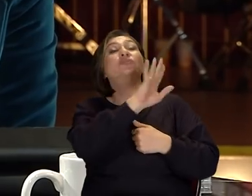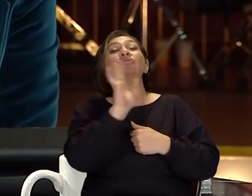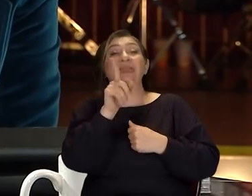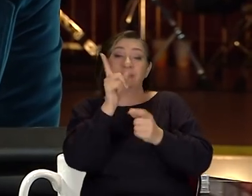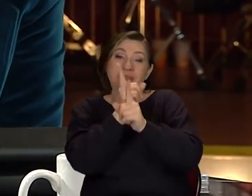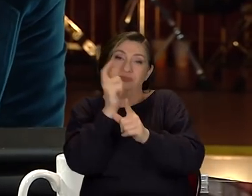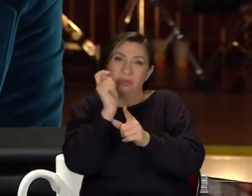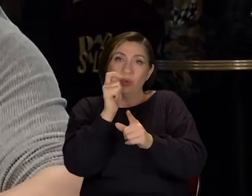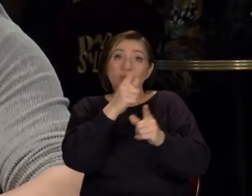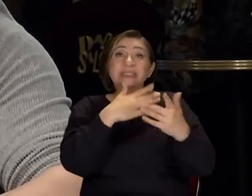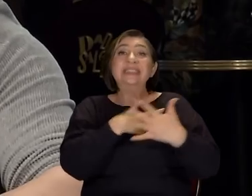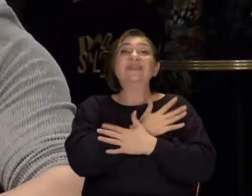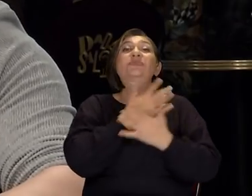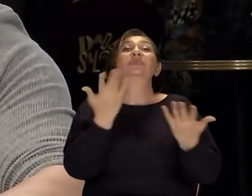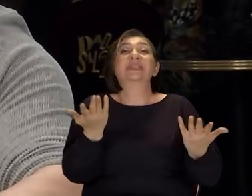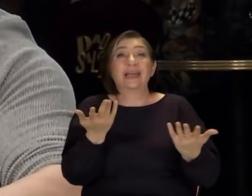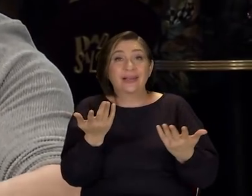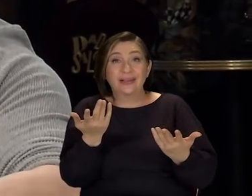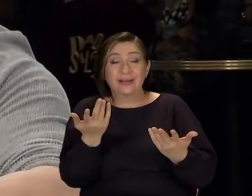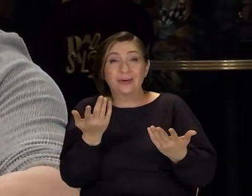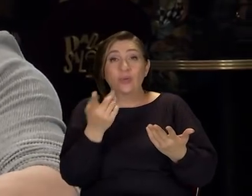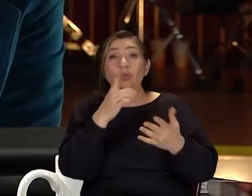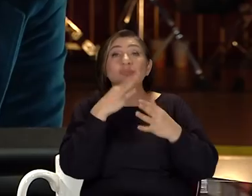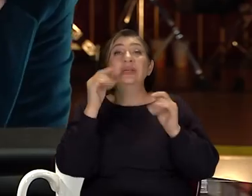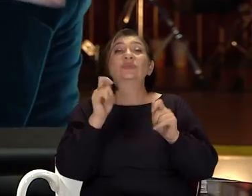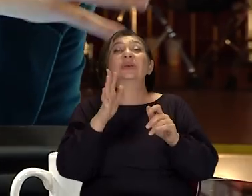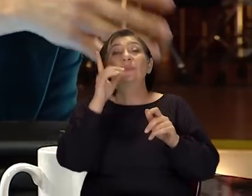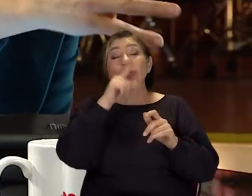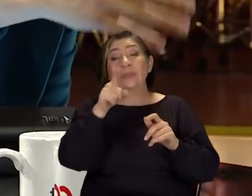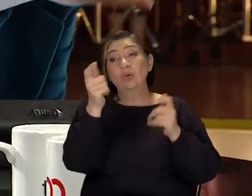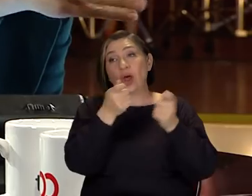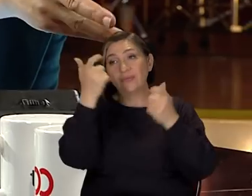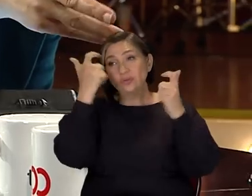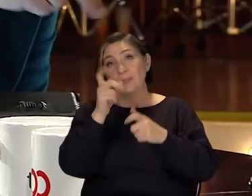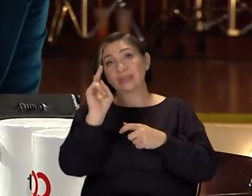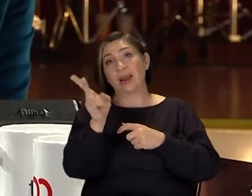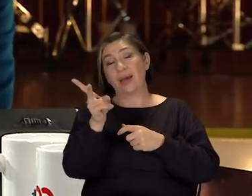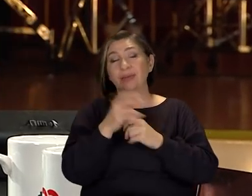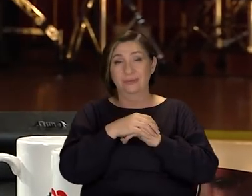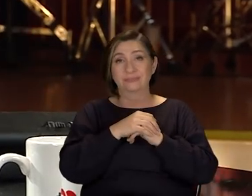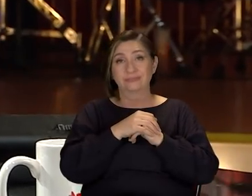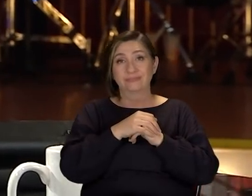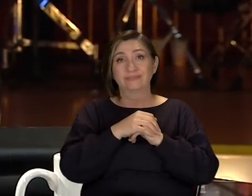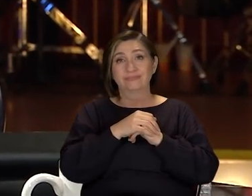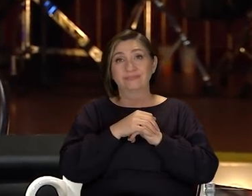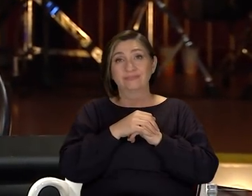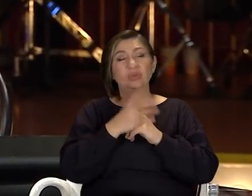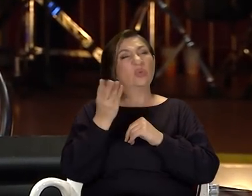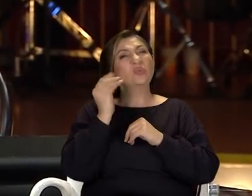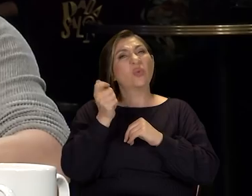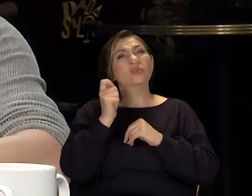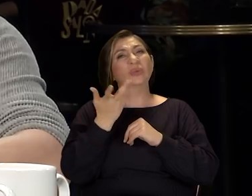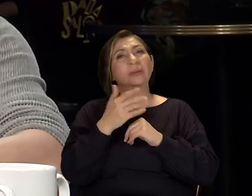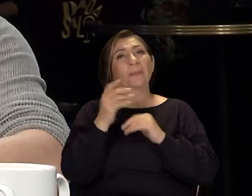çıkmayacak, onunla sevişmeyecek ve onu mutlu etmeyecek. Dolayısıyla bütün bu görevler de sana ait olacak. Tabii ki. Aynen. Öf be, ne zormuş